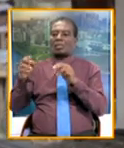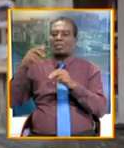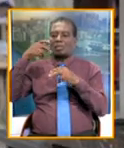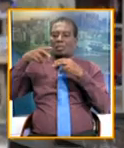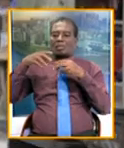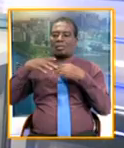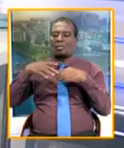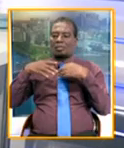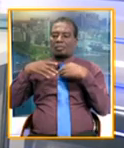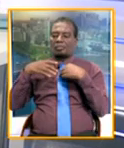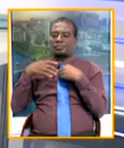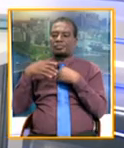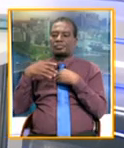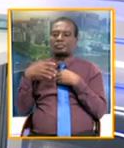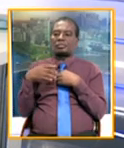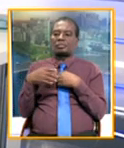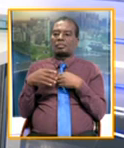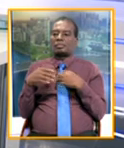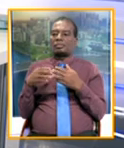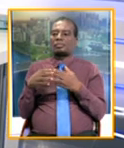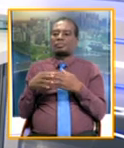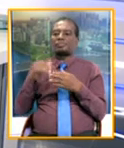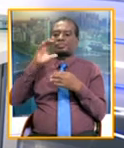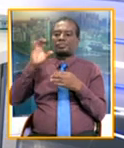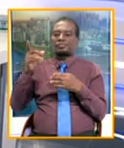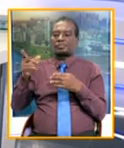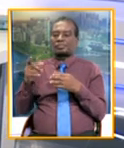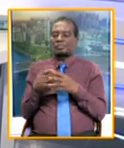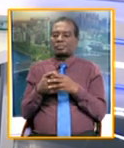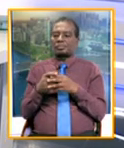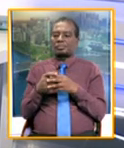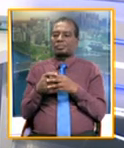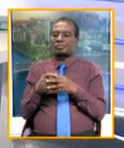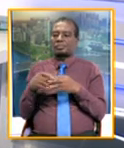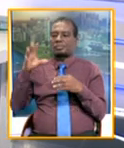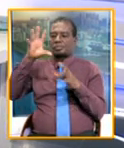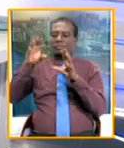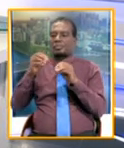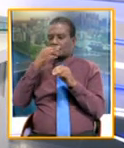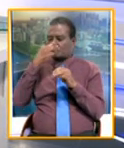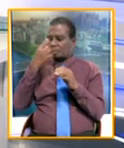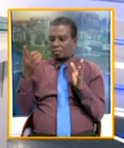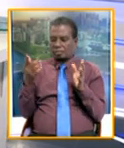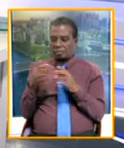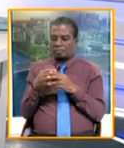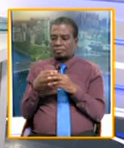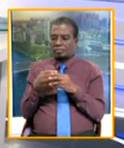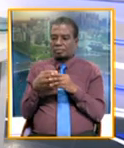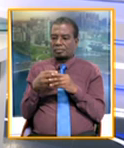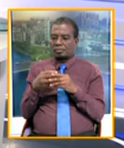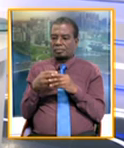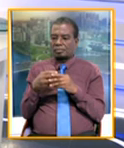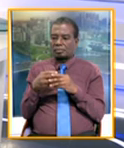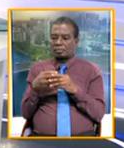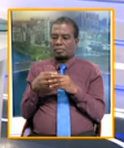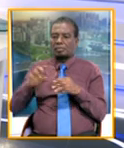Chine. C'était un reportage d'Espérance Djakalé, Fernand Conan et Jean-Marc Djadji. De